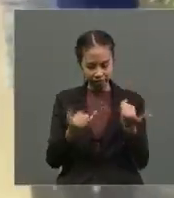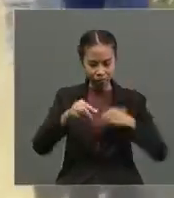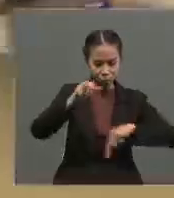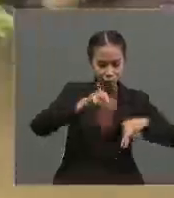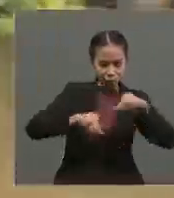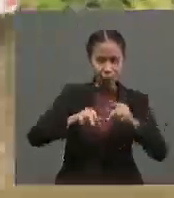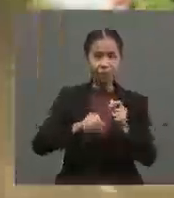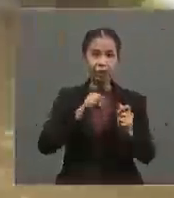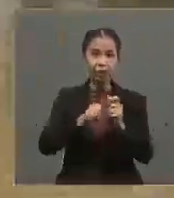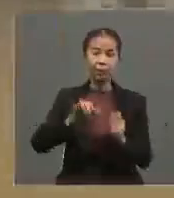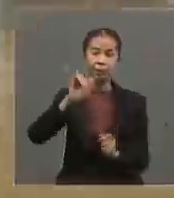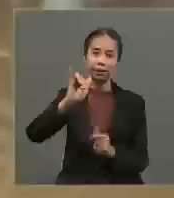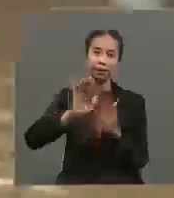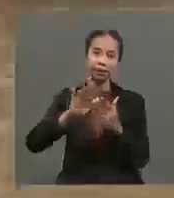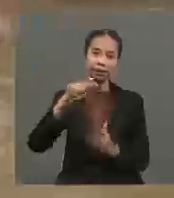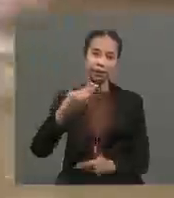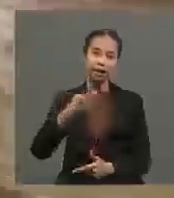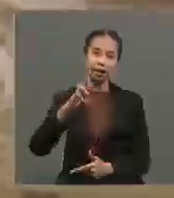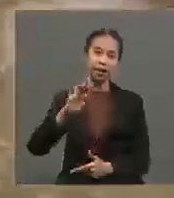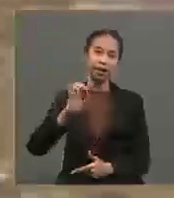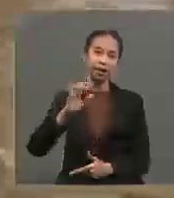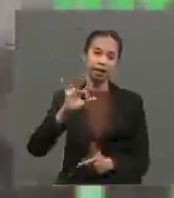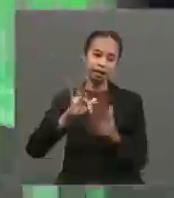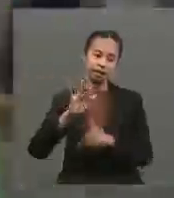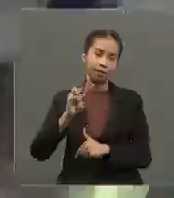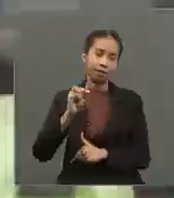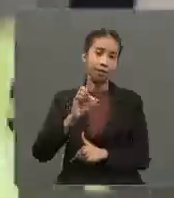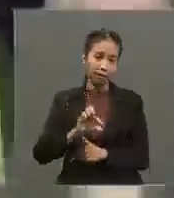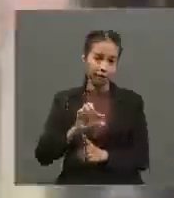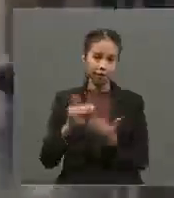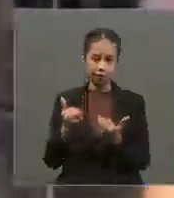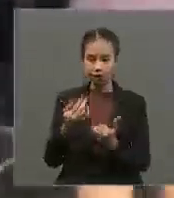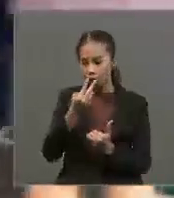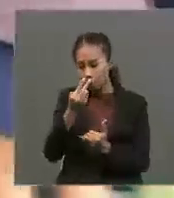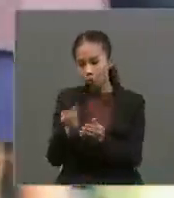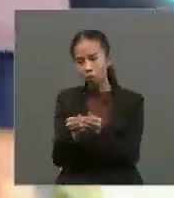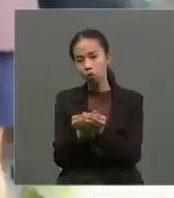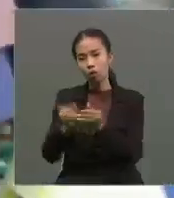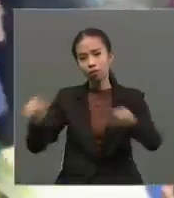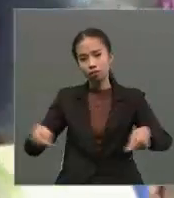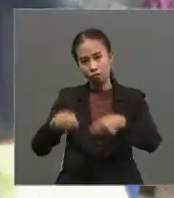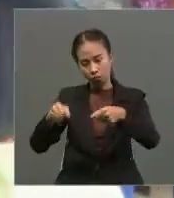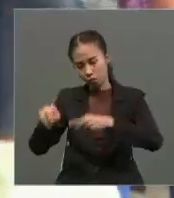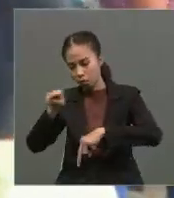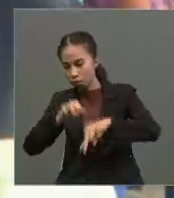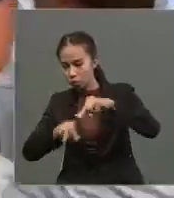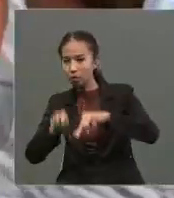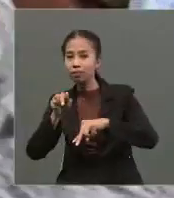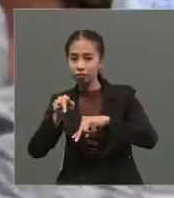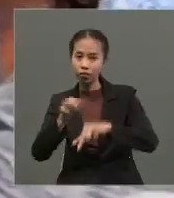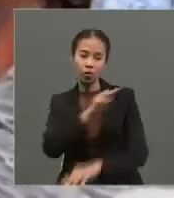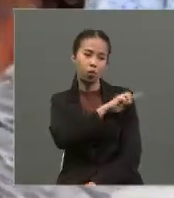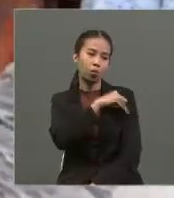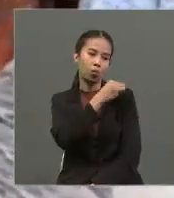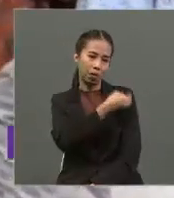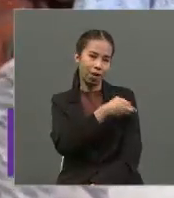ะริ่งไปเยี่ยมโรงครัวที่ปรุงอาหารแจกจ่ายให้กับพี่น้องประชาชนที่ประสบภัยน้ำท่วมนะครับพร้อมทั้งมีการสำรวจความเสียหายของโรงพ